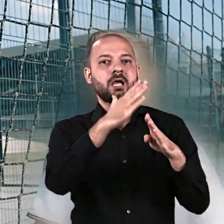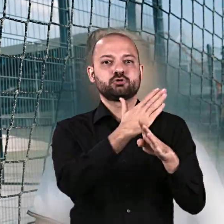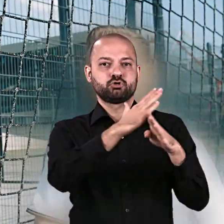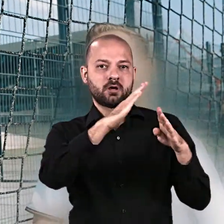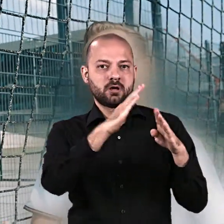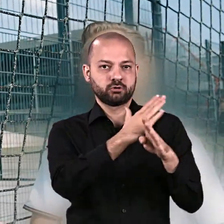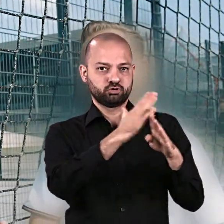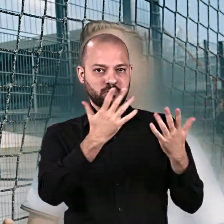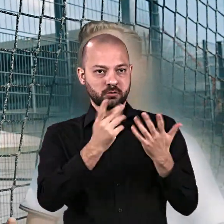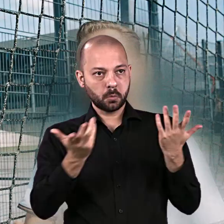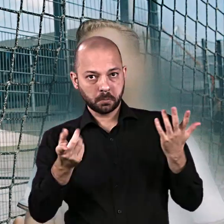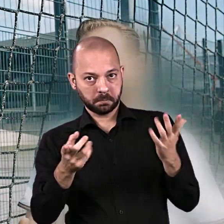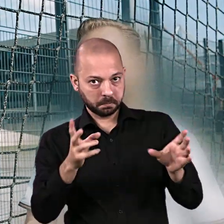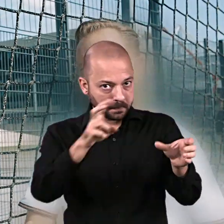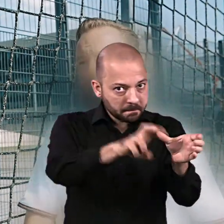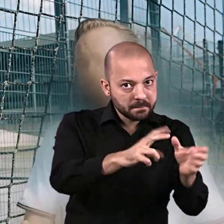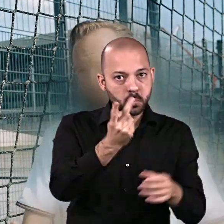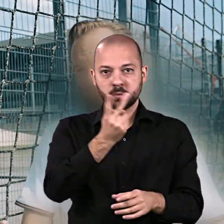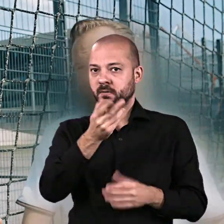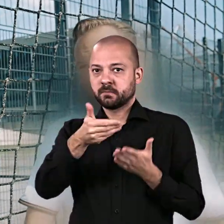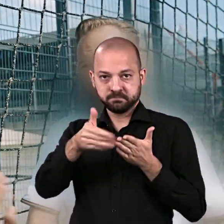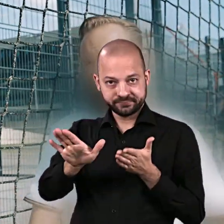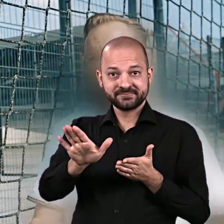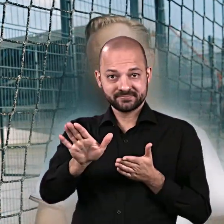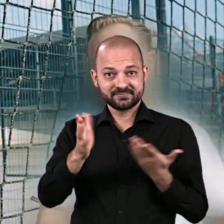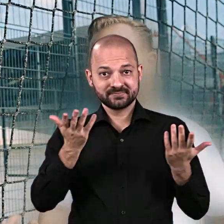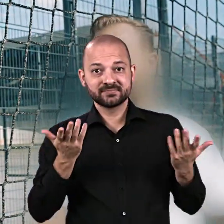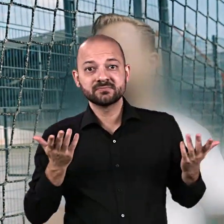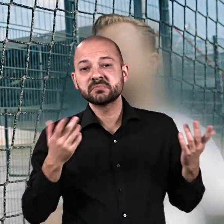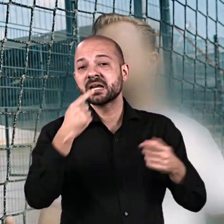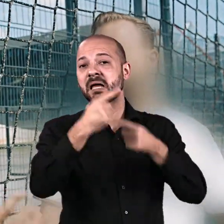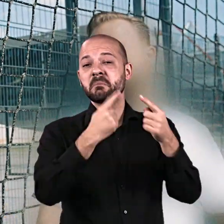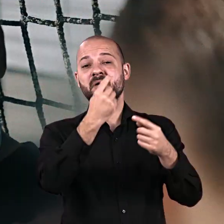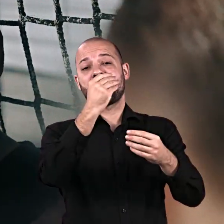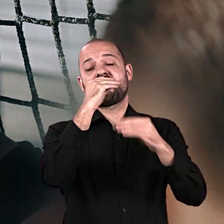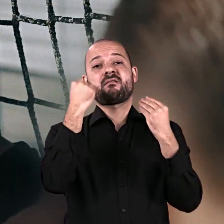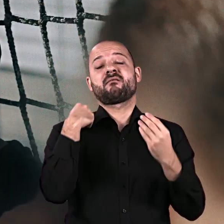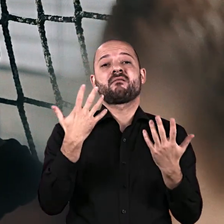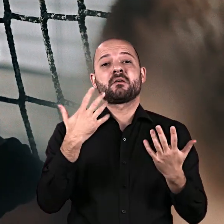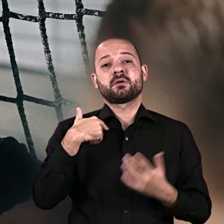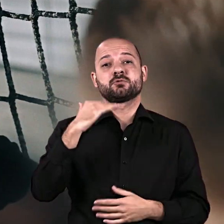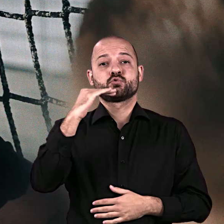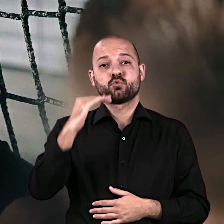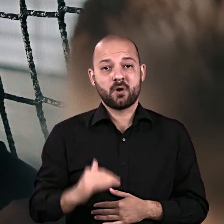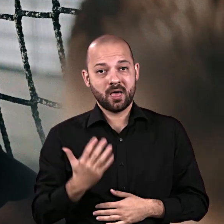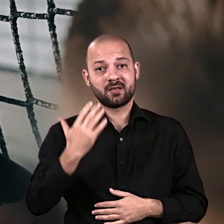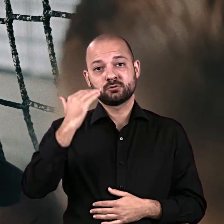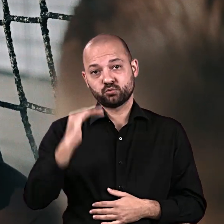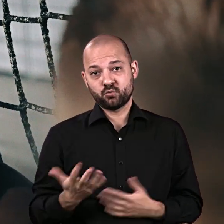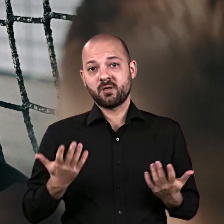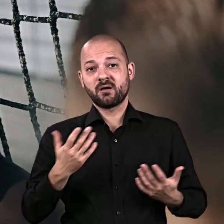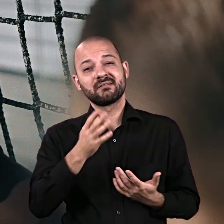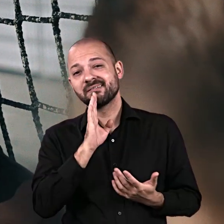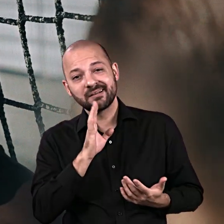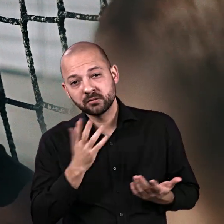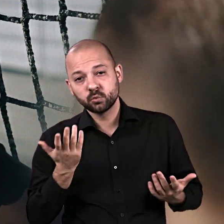da passt oder nicht. Und die entscheiden, ob du reinkommst oder nicht. Die haben immer zu mir gesagt,